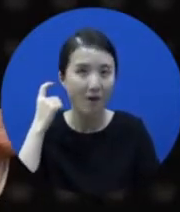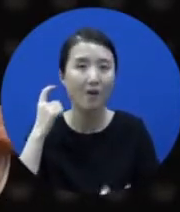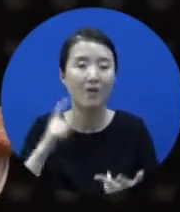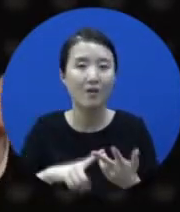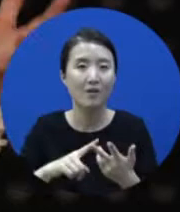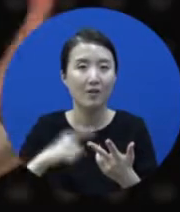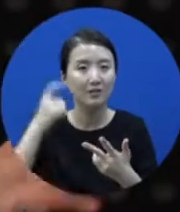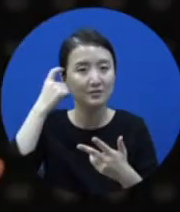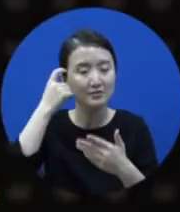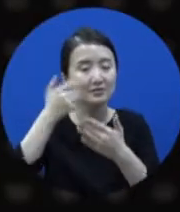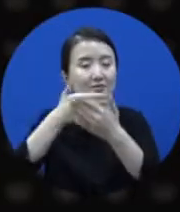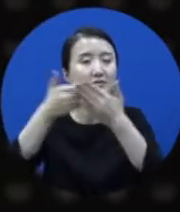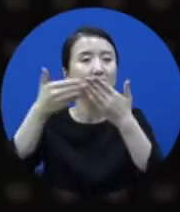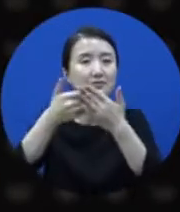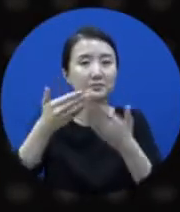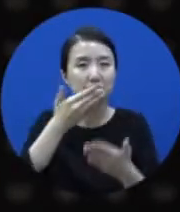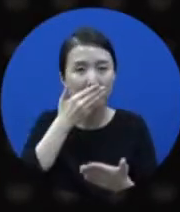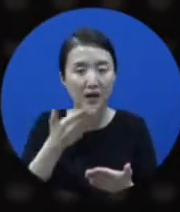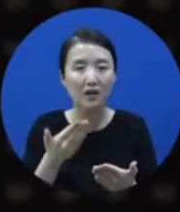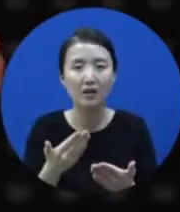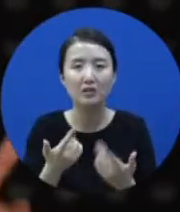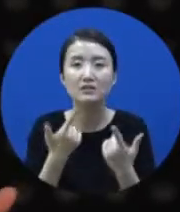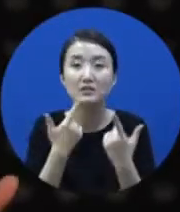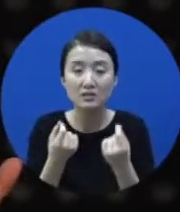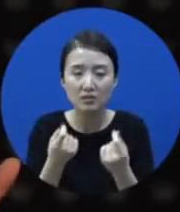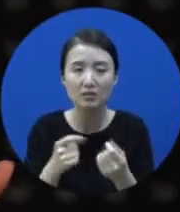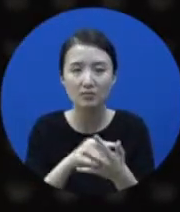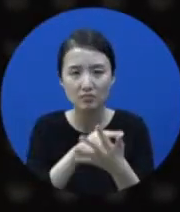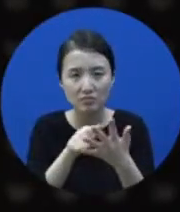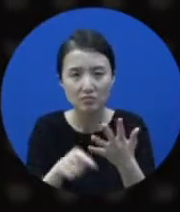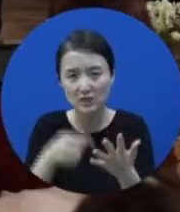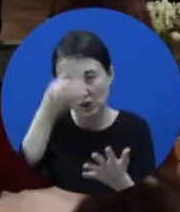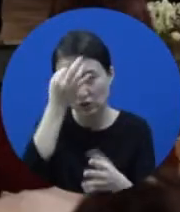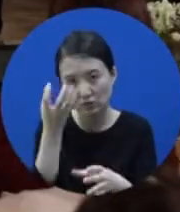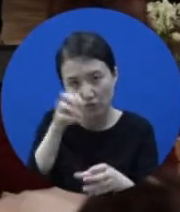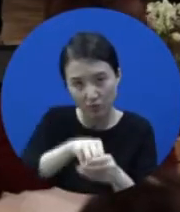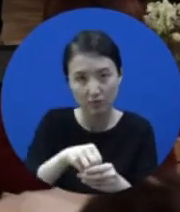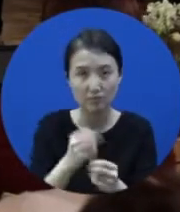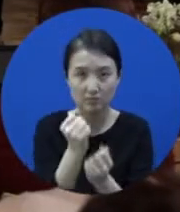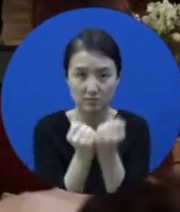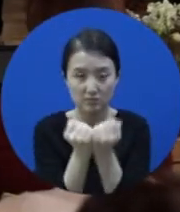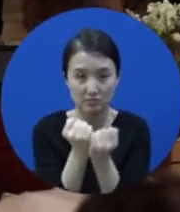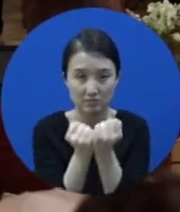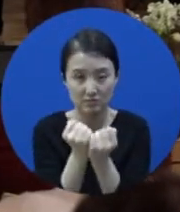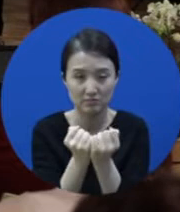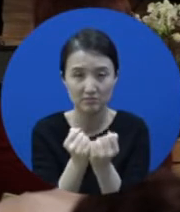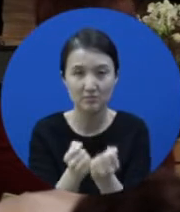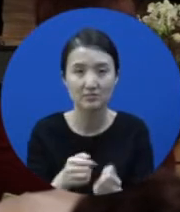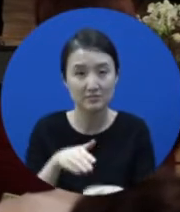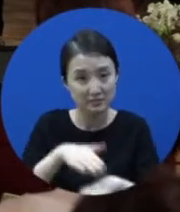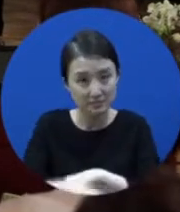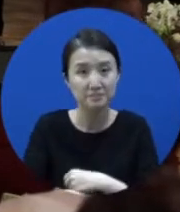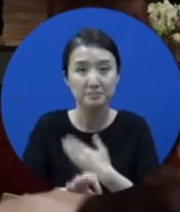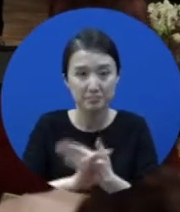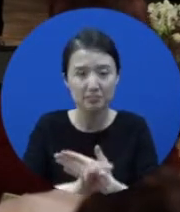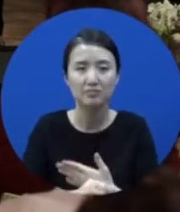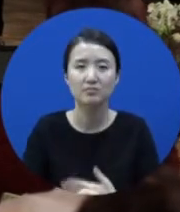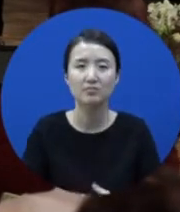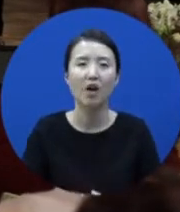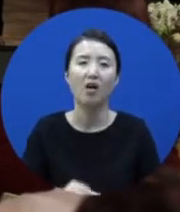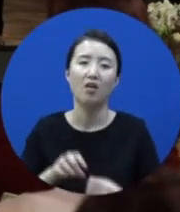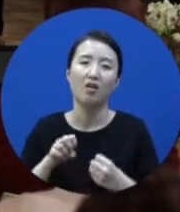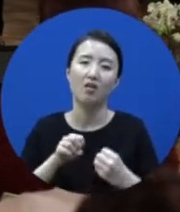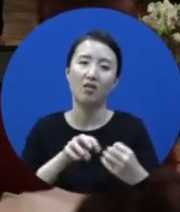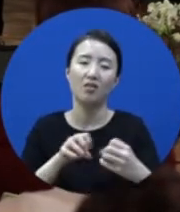상상하게 말하라. 이렇게 되면요. 말하는 게 너무 즐거워요. 바로 이게 방송인들의 화법입니다. 아셨어요?